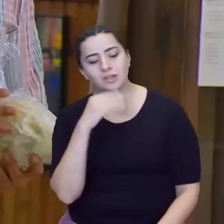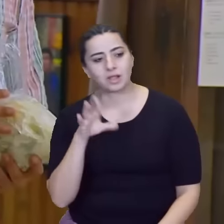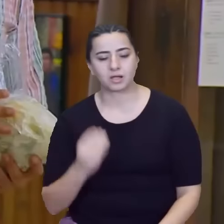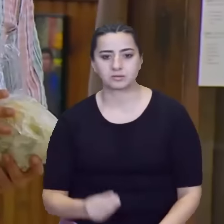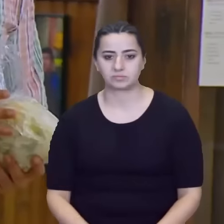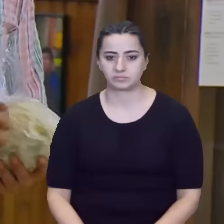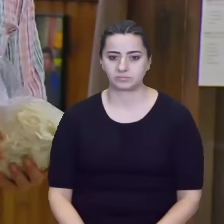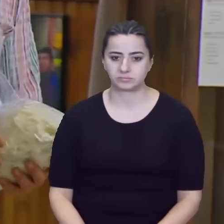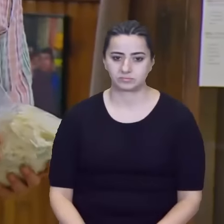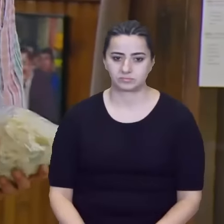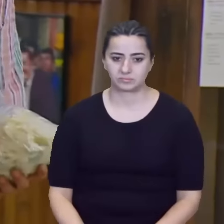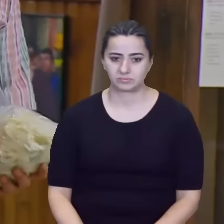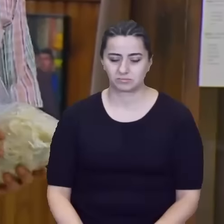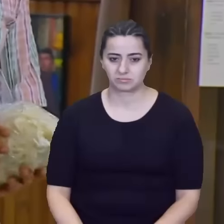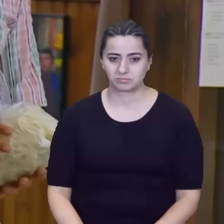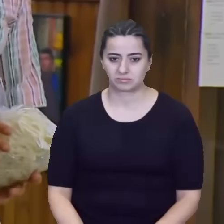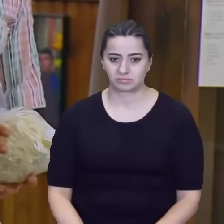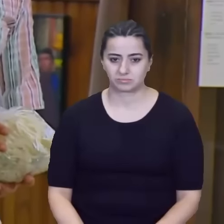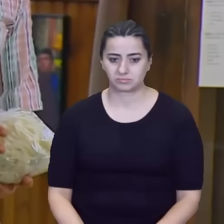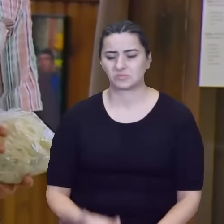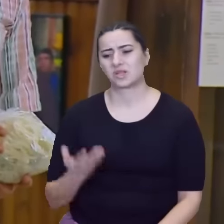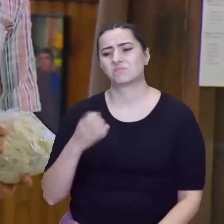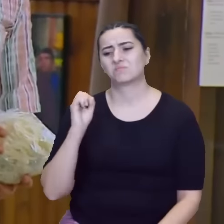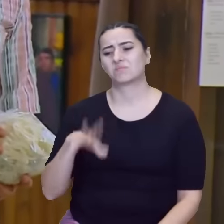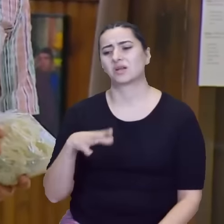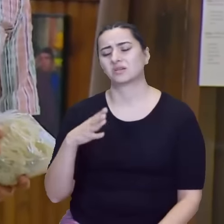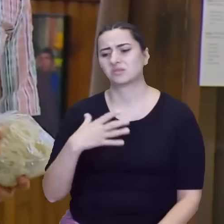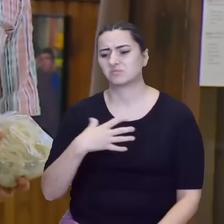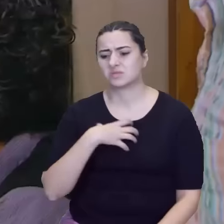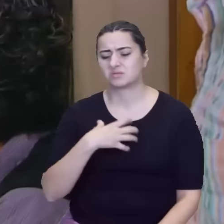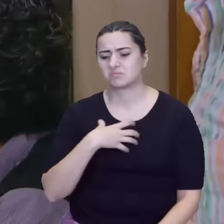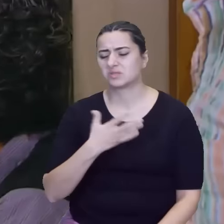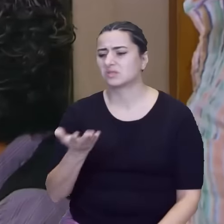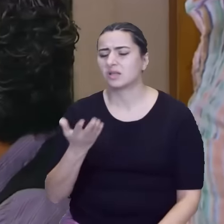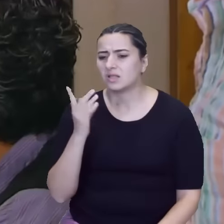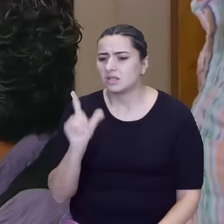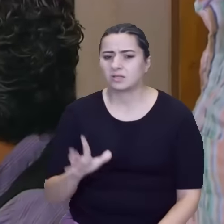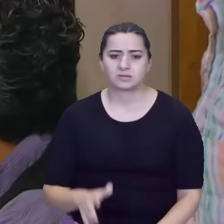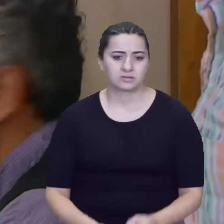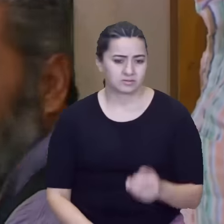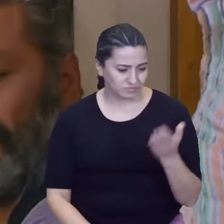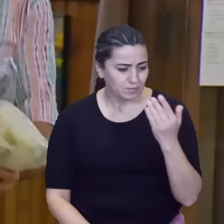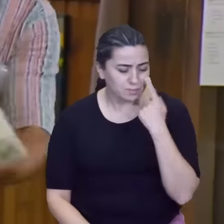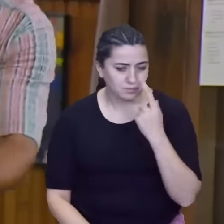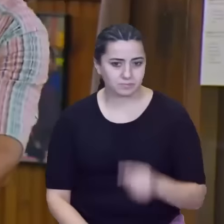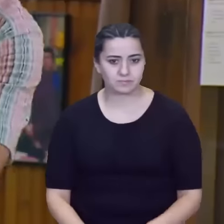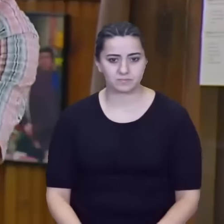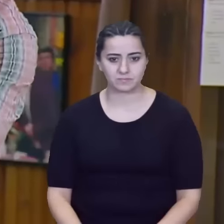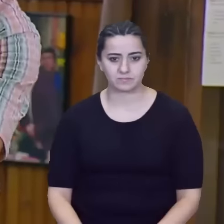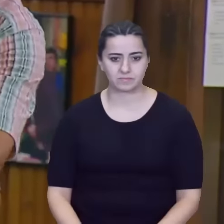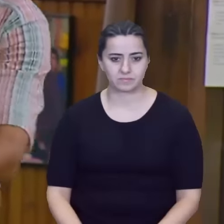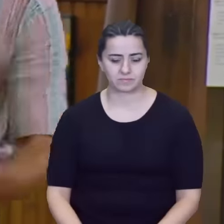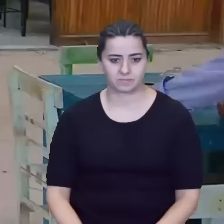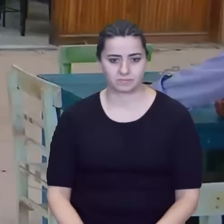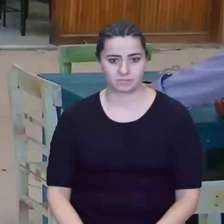daha iyi? Hoppala. Ya bileler sen de bırak artık şu mikro milliyetçiliği ya. Ya Allah'ın seversen. Ver, ver, ver bakayım, ver. Ver.